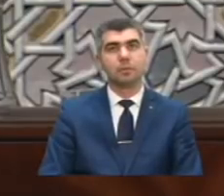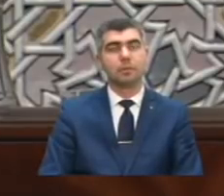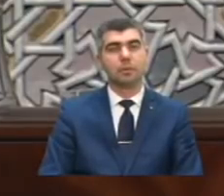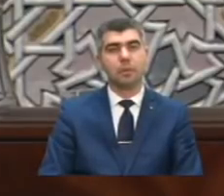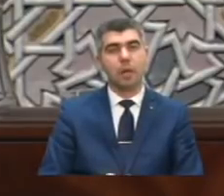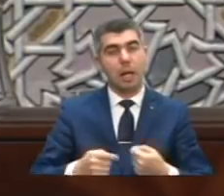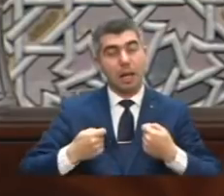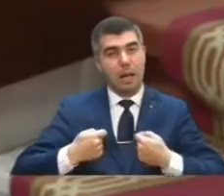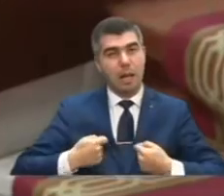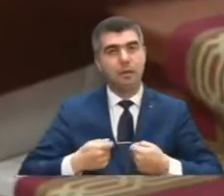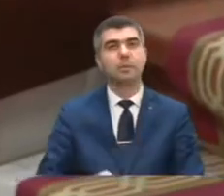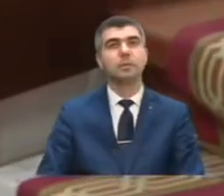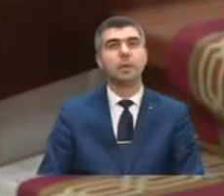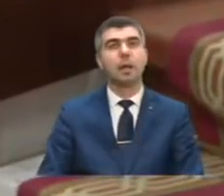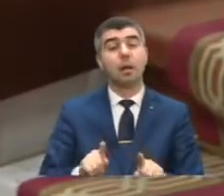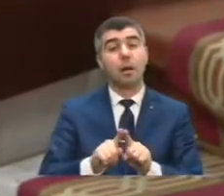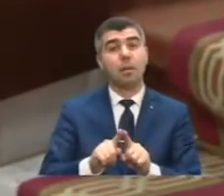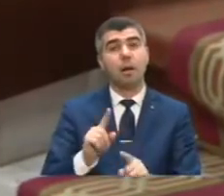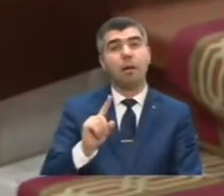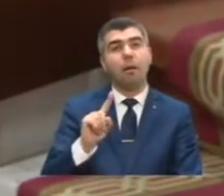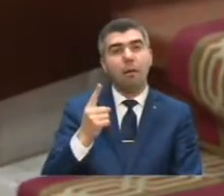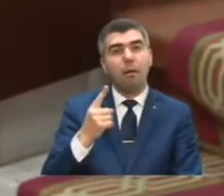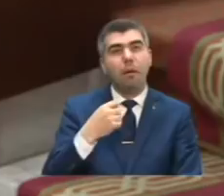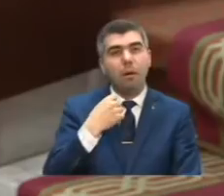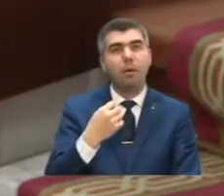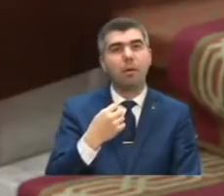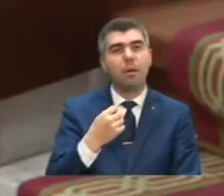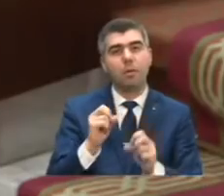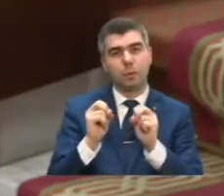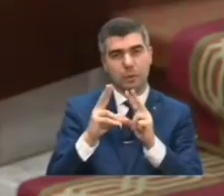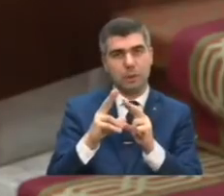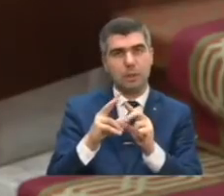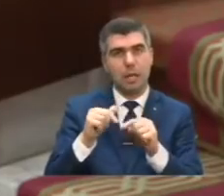السيد الرئيس، أولا هذه القضية المديرية الإقليمية صحيح،